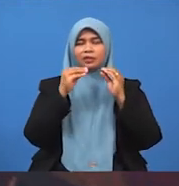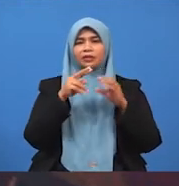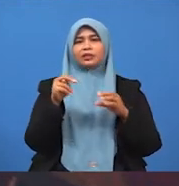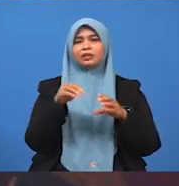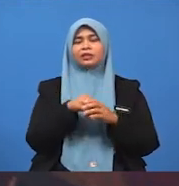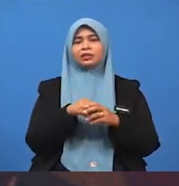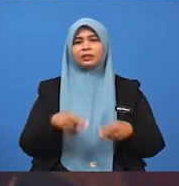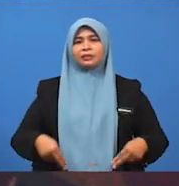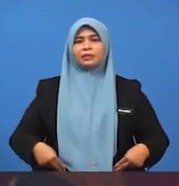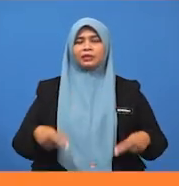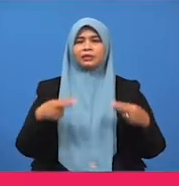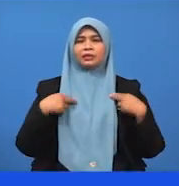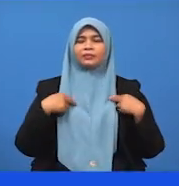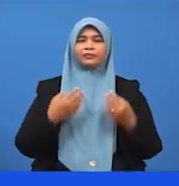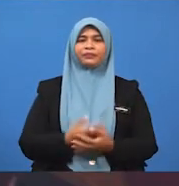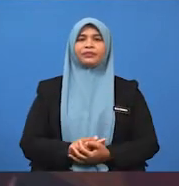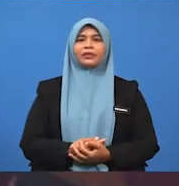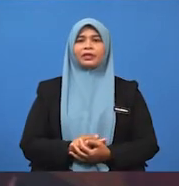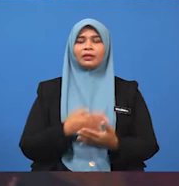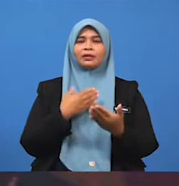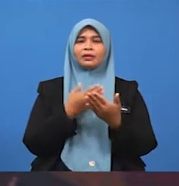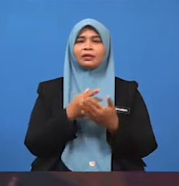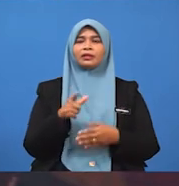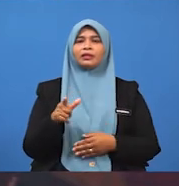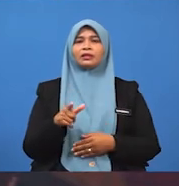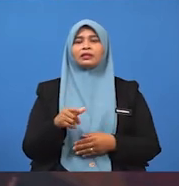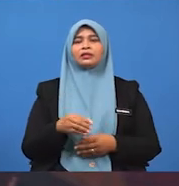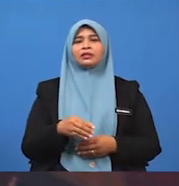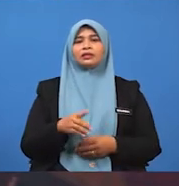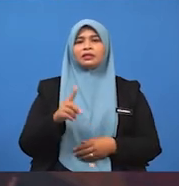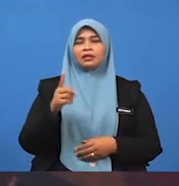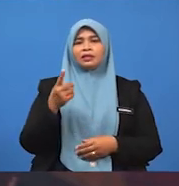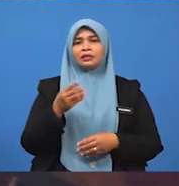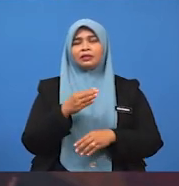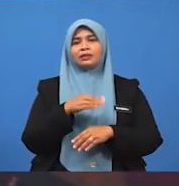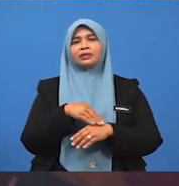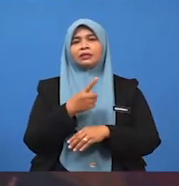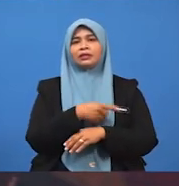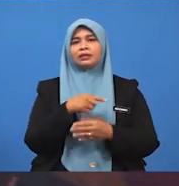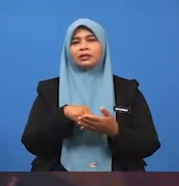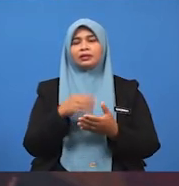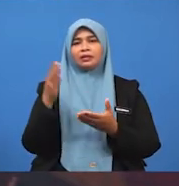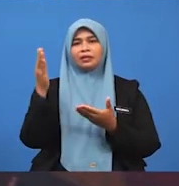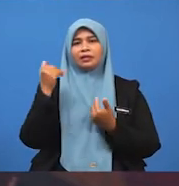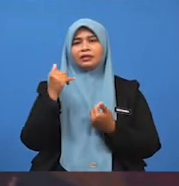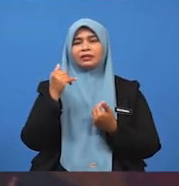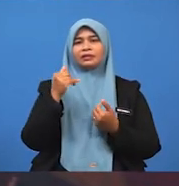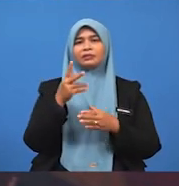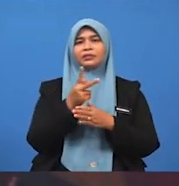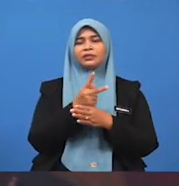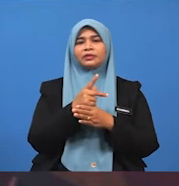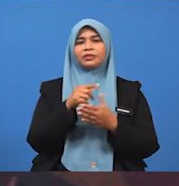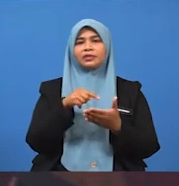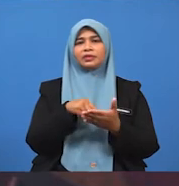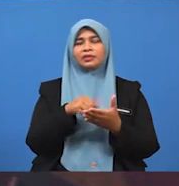panduan dalam kehidupan, insya-Allah. Baiklah, sekian saja perkongsian pembelajaran kita pada hari ini.